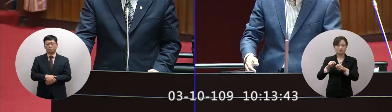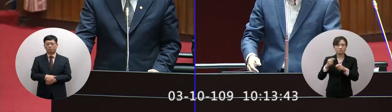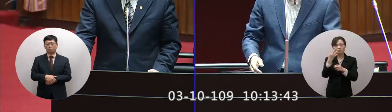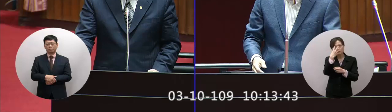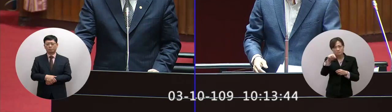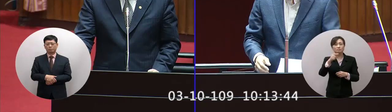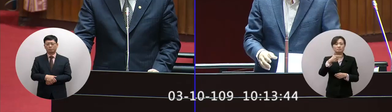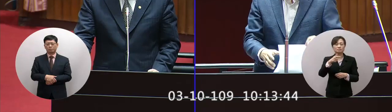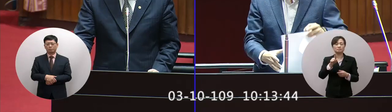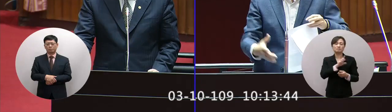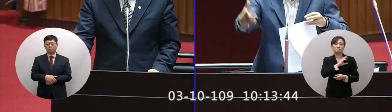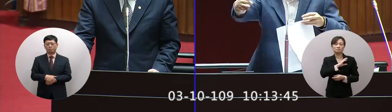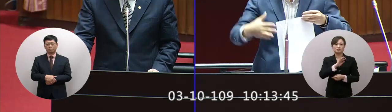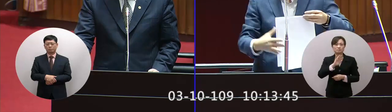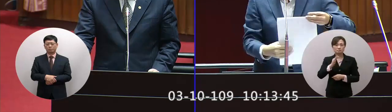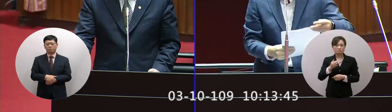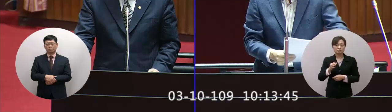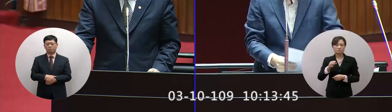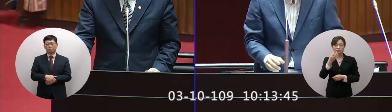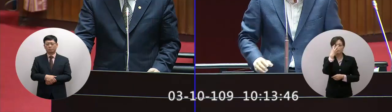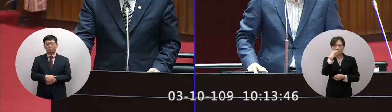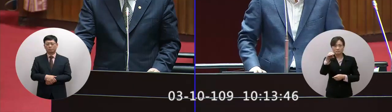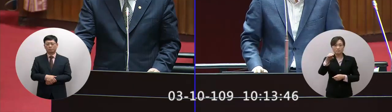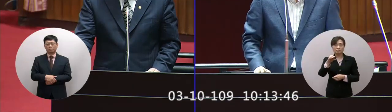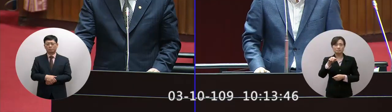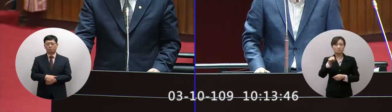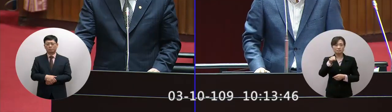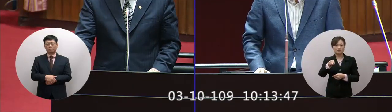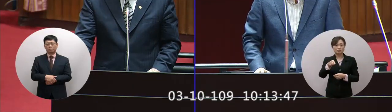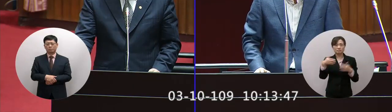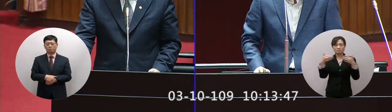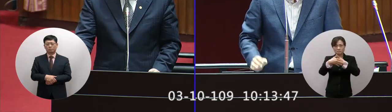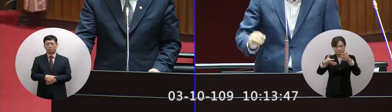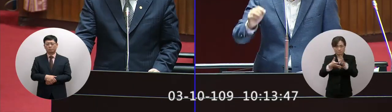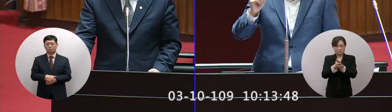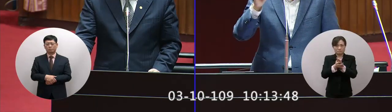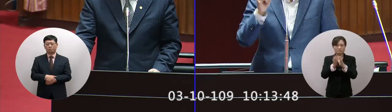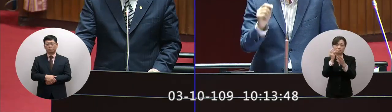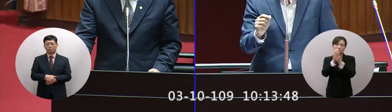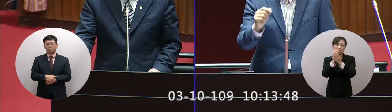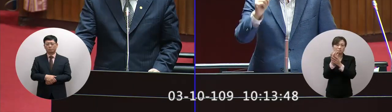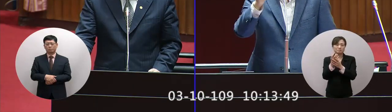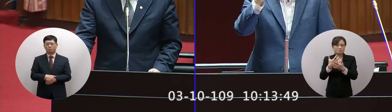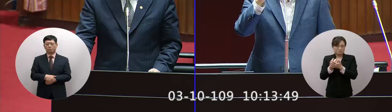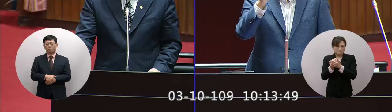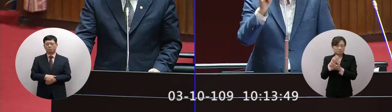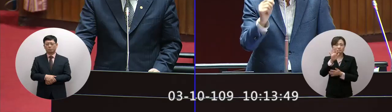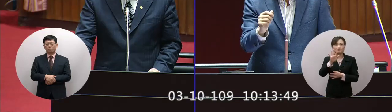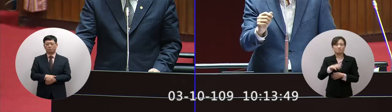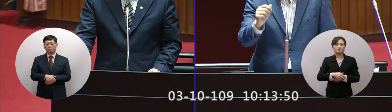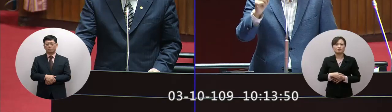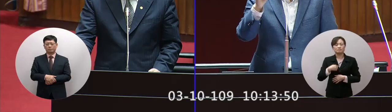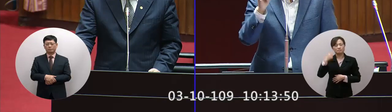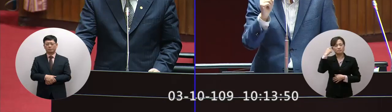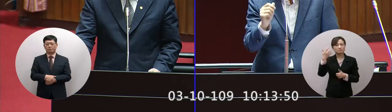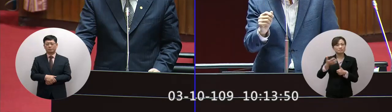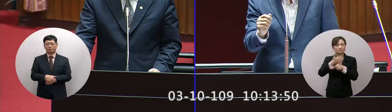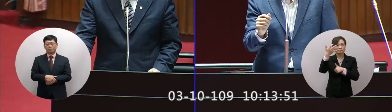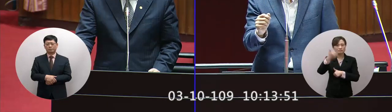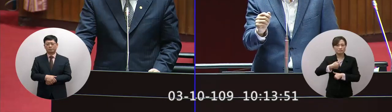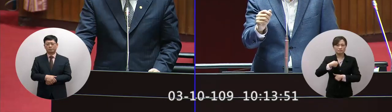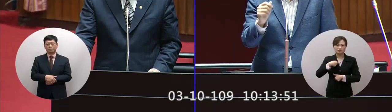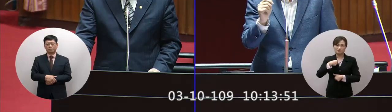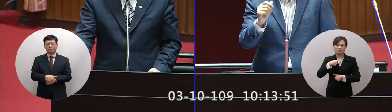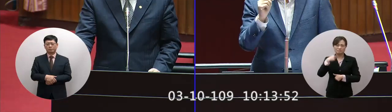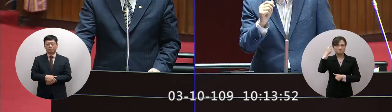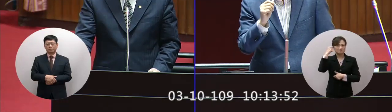不是了哈。可是这个部分高铁你有，我们交通部也有持股了，所以我觉得署长，我建议一